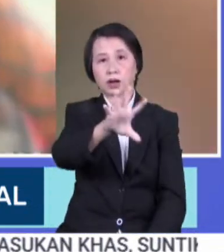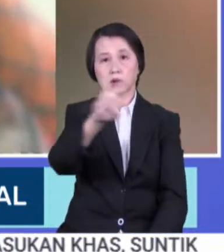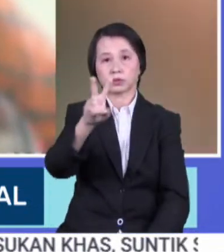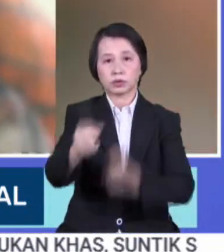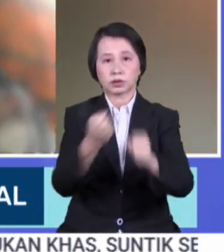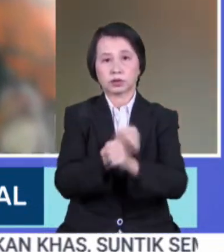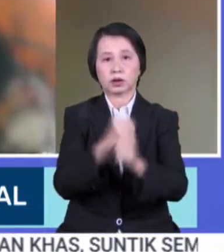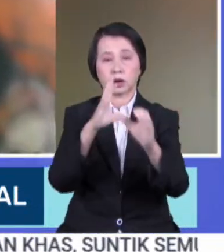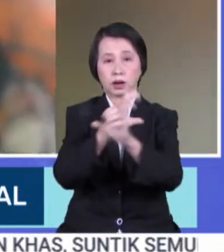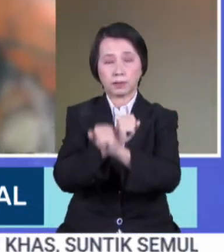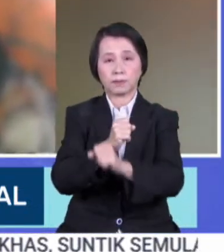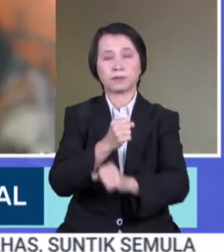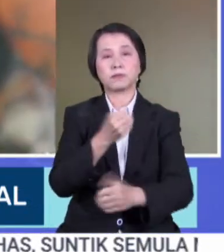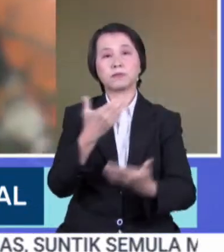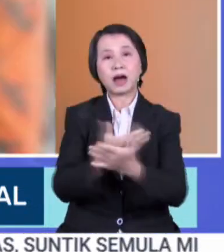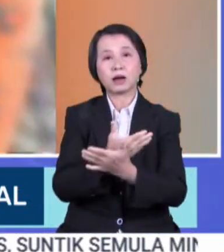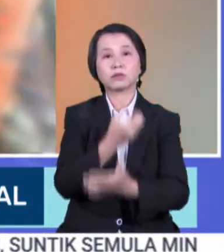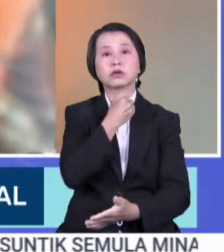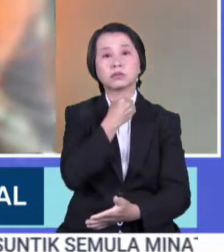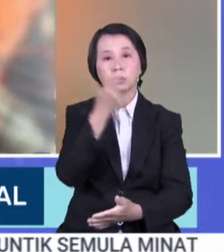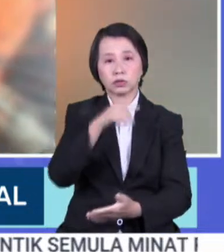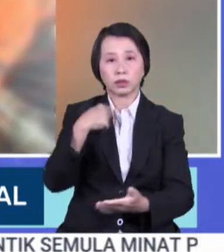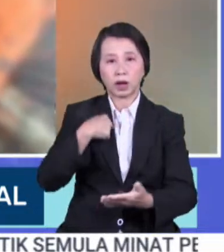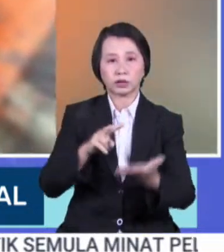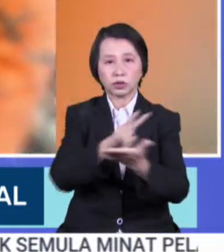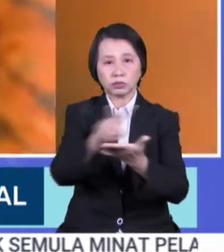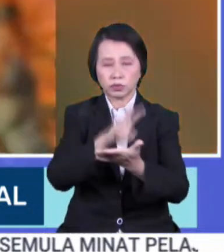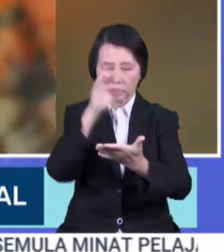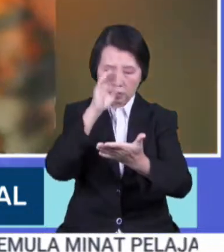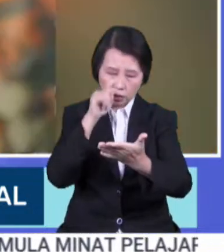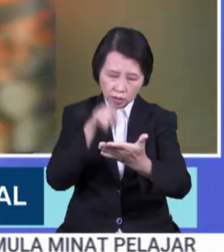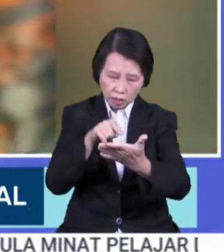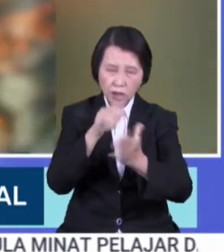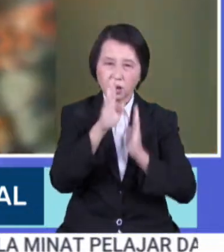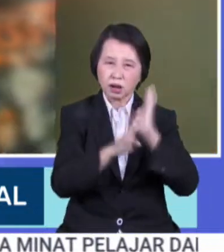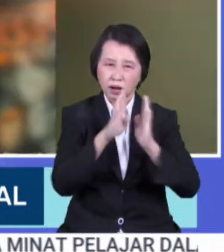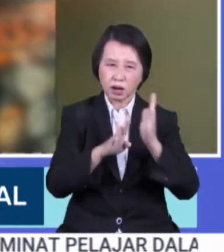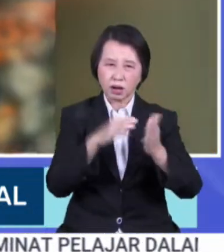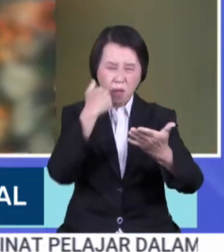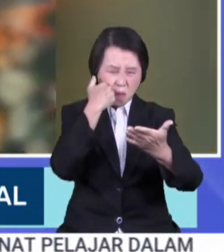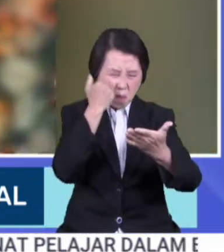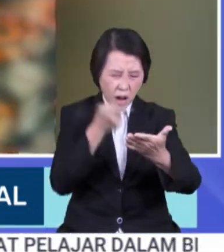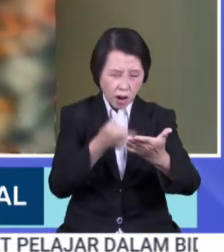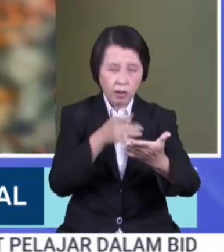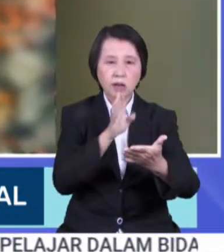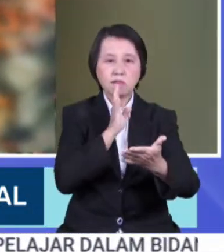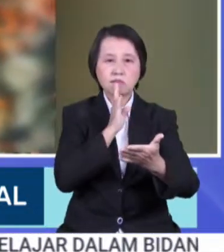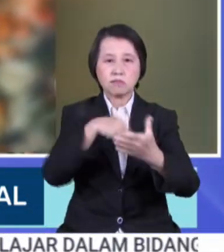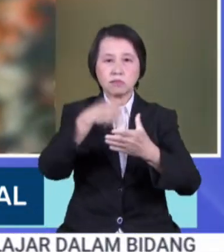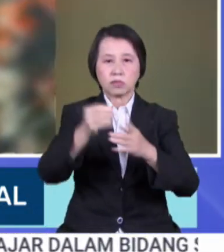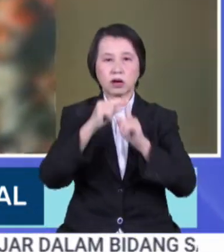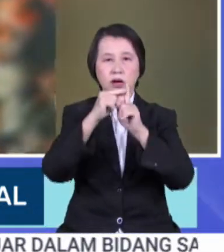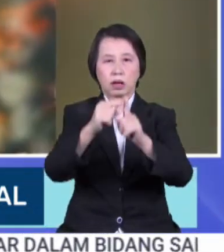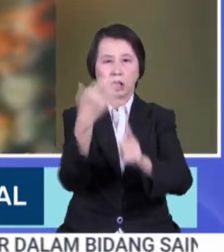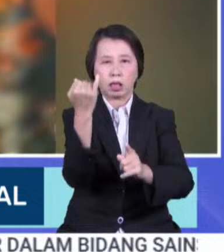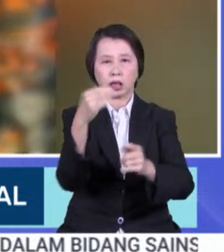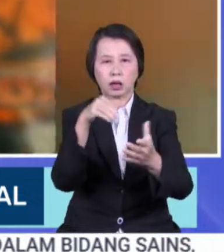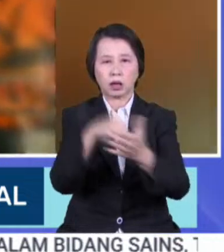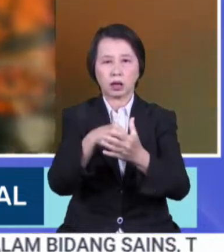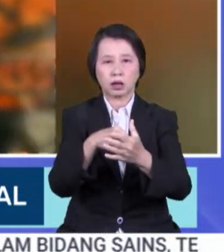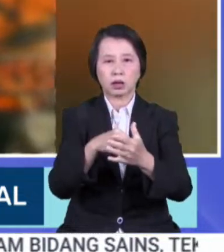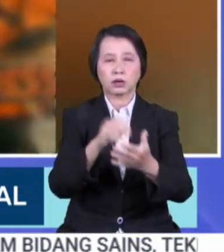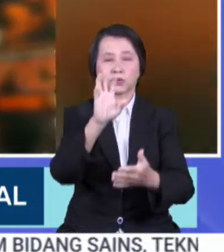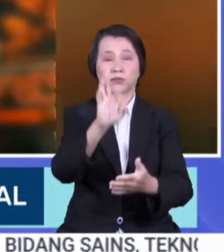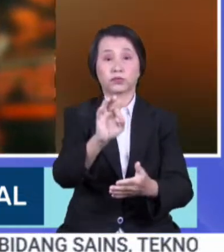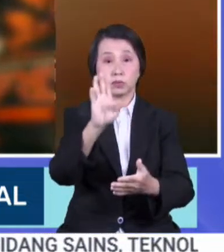di Ampang Baru, Ipoh susulan tular video lelaki itu berkelakuan aib dan mengeluarkan perkataan kesat di media